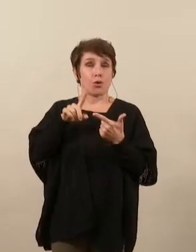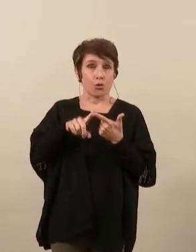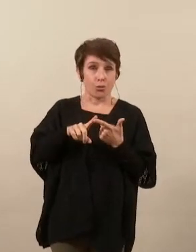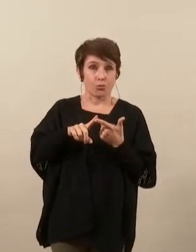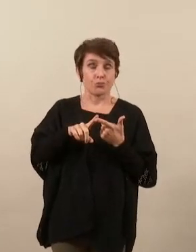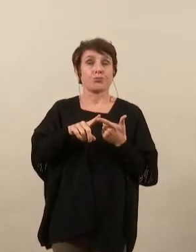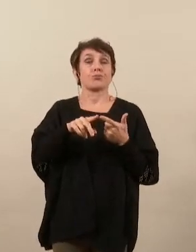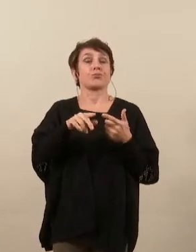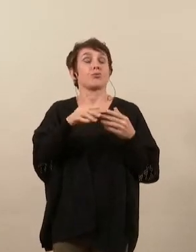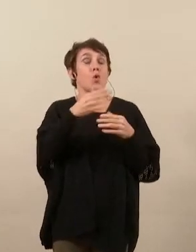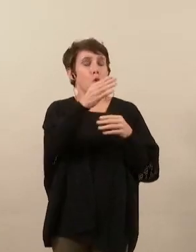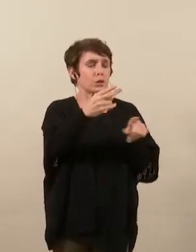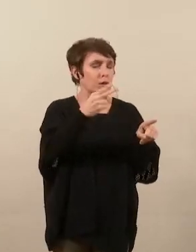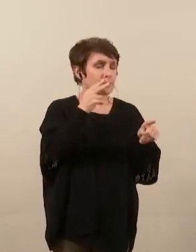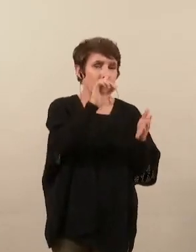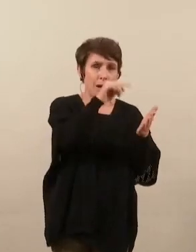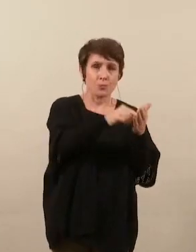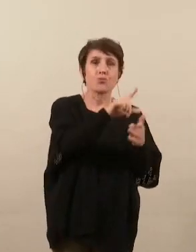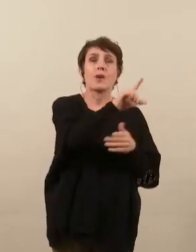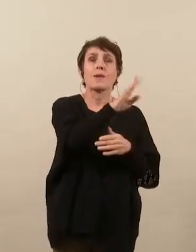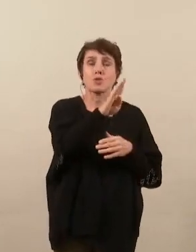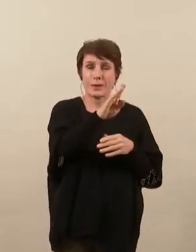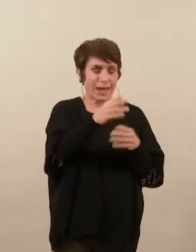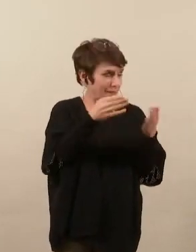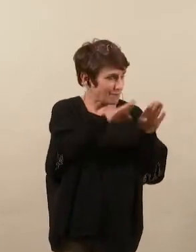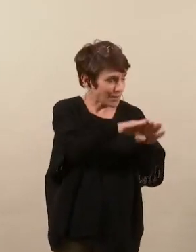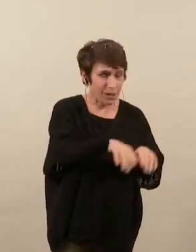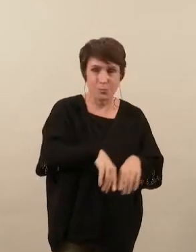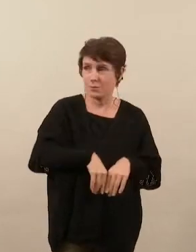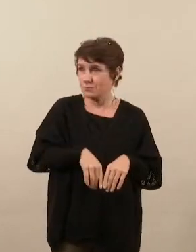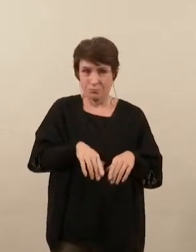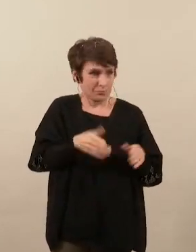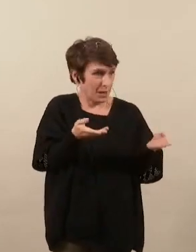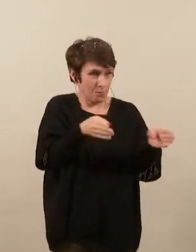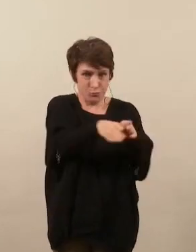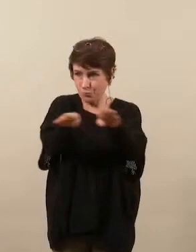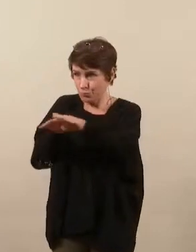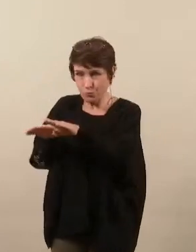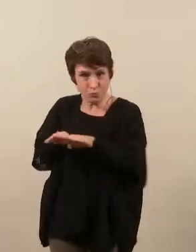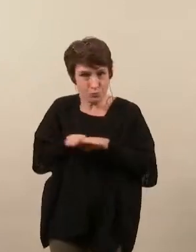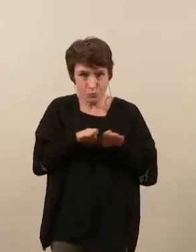le bureau de tabac à la Bruyère, plus de commerces de proximité.